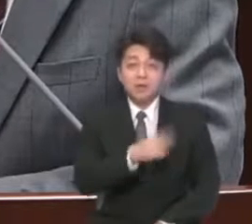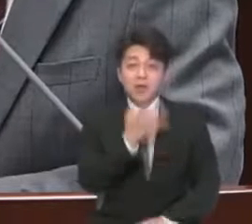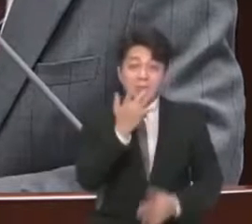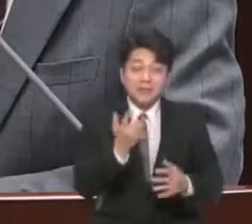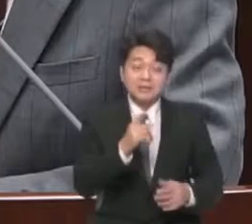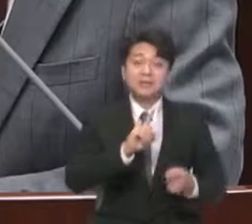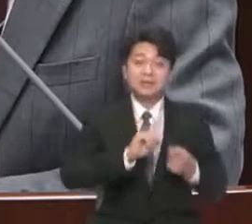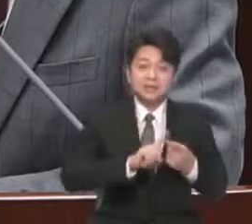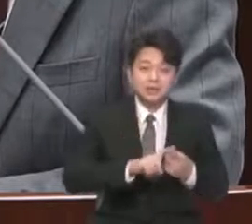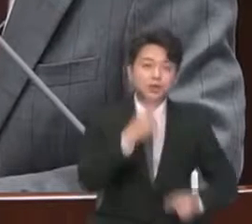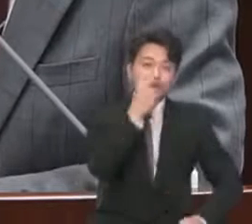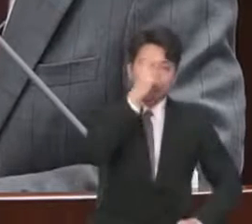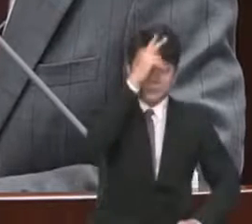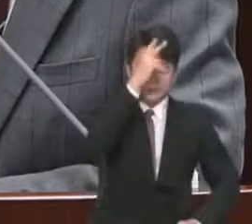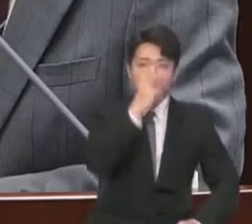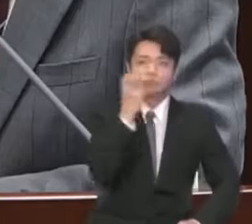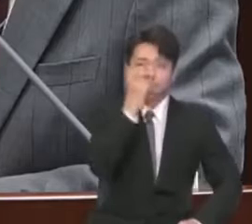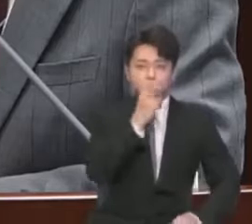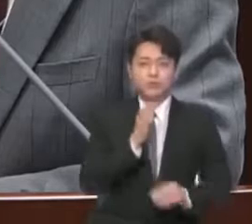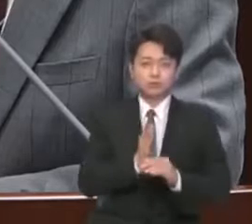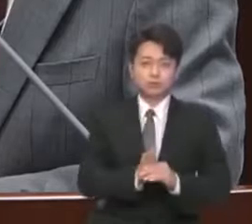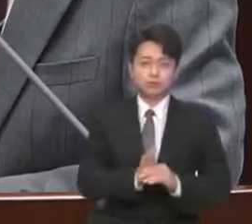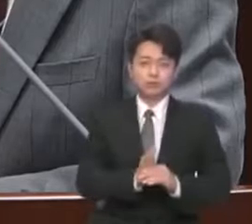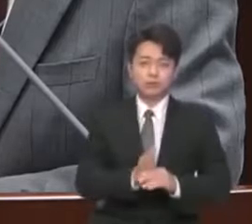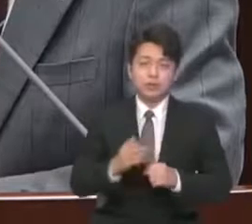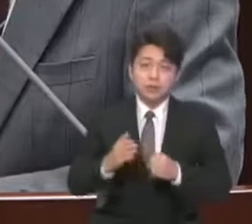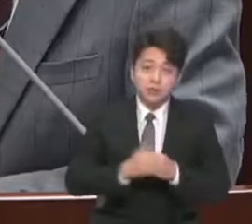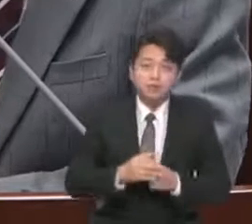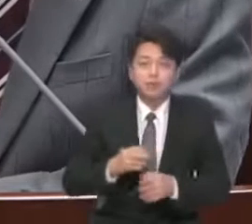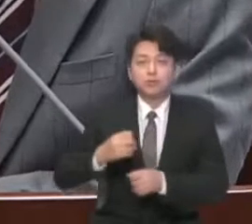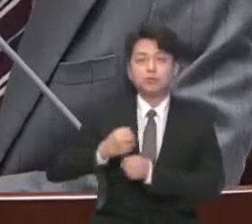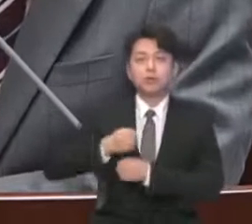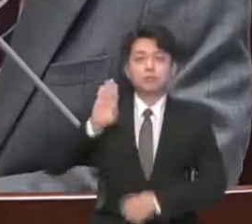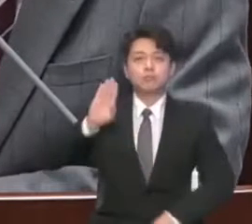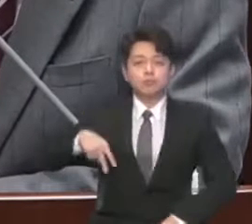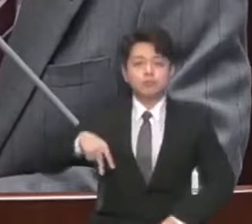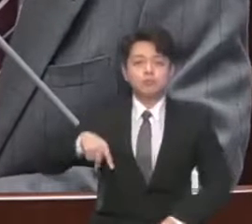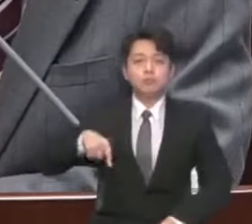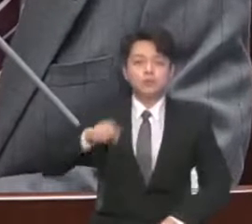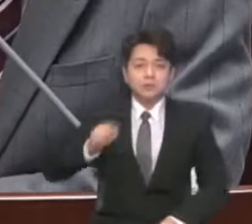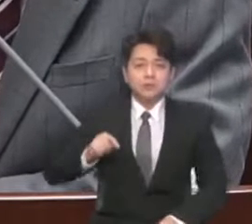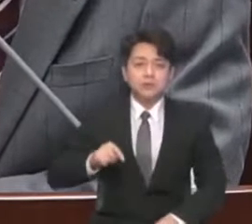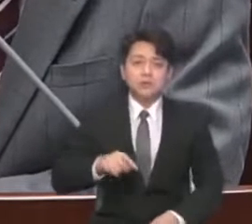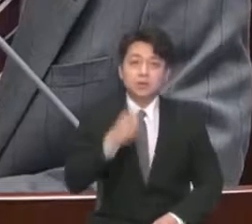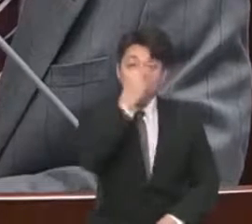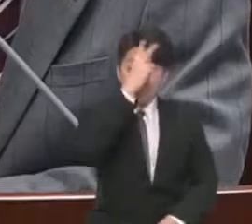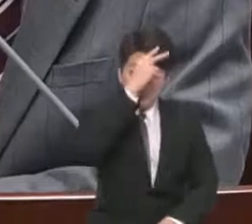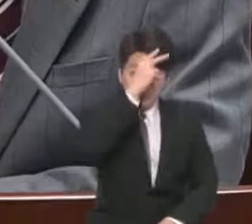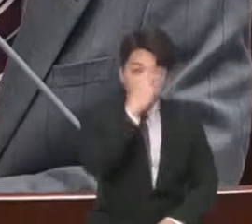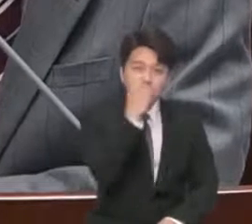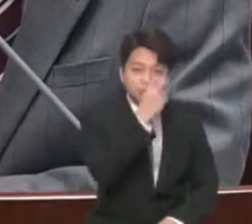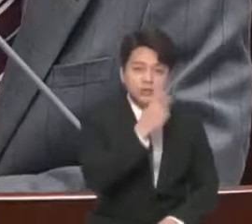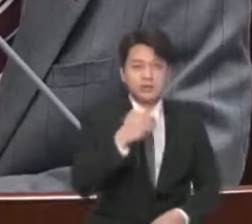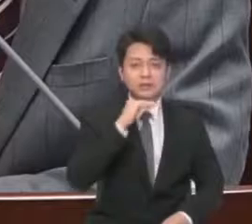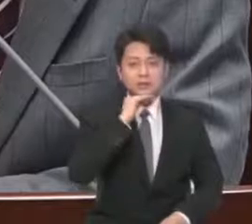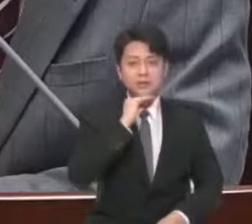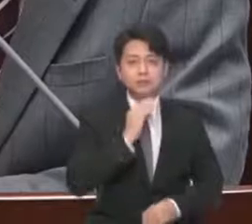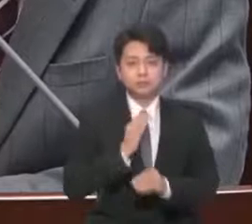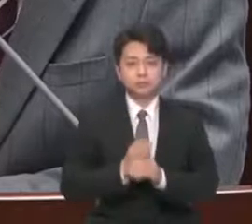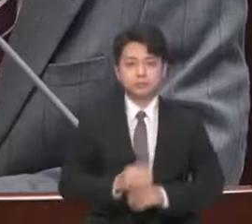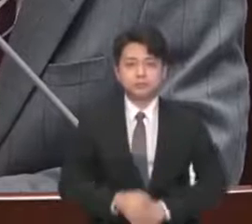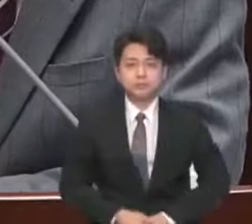있으니까 그렇게 우리 국방부에서는 입장을 낸 것입니다. 그 비정상적인 처리를 한 건 없는데 서류가 좀 미비하다 이 말씀인가요? 지금